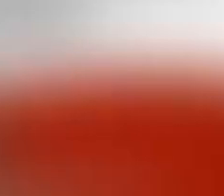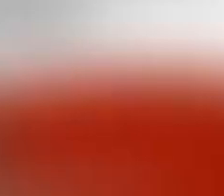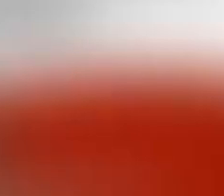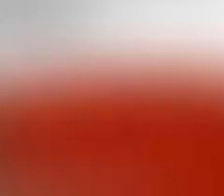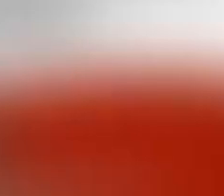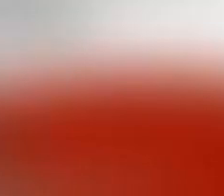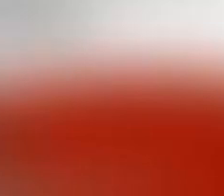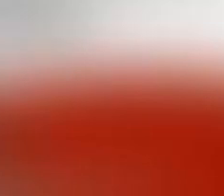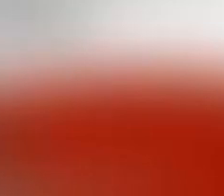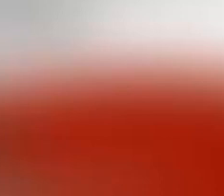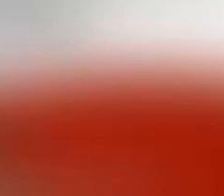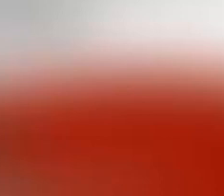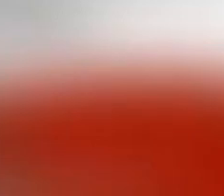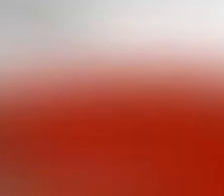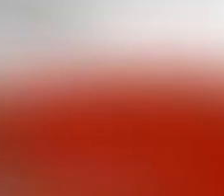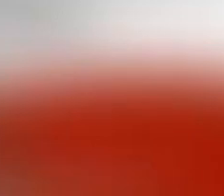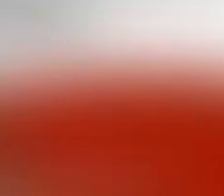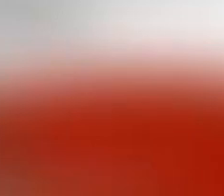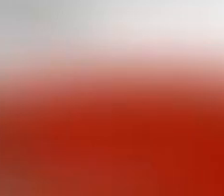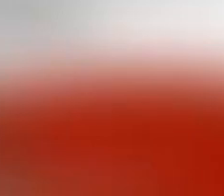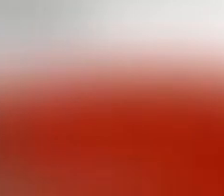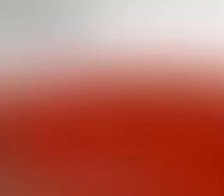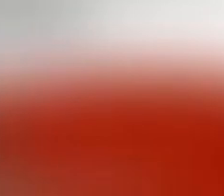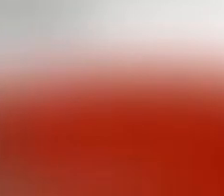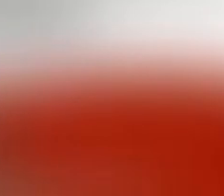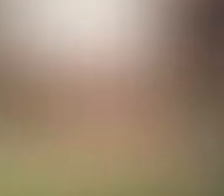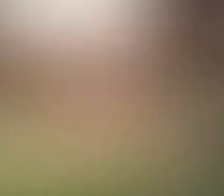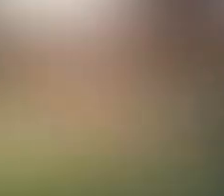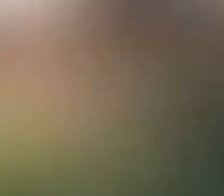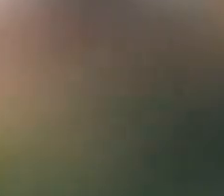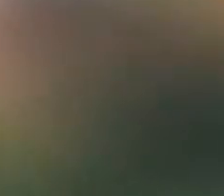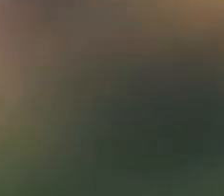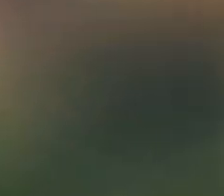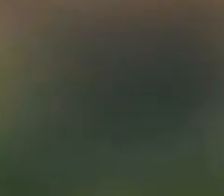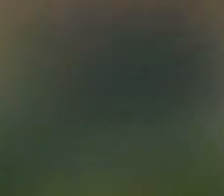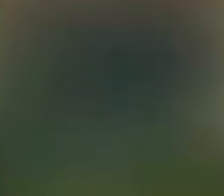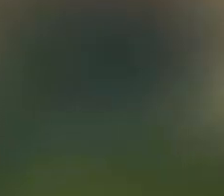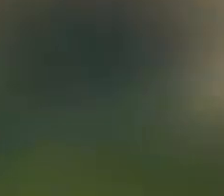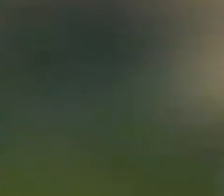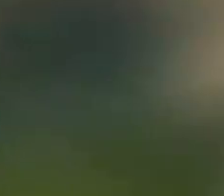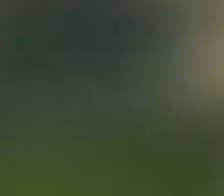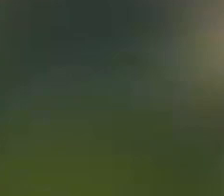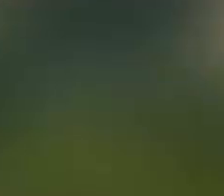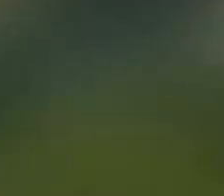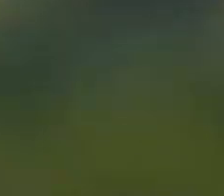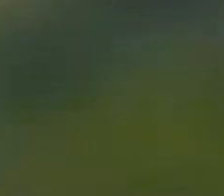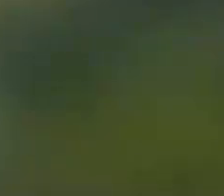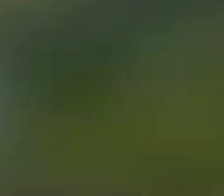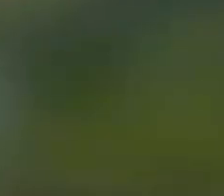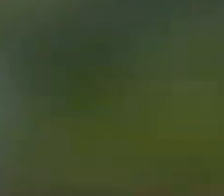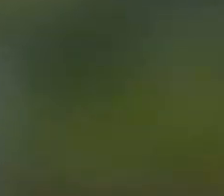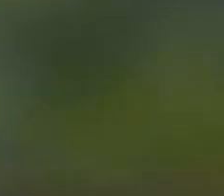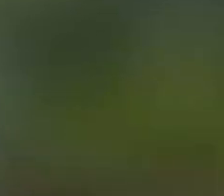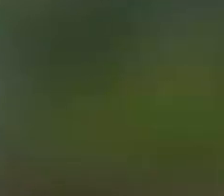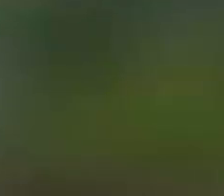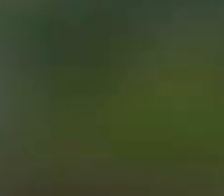Sejumlah rekan sejawat almarhum Alif nampak mengantarkan jenazah Alif ke tempat peristirahatan terakhir. Perawat Alif Suhermanto yang bertugas di